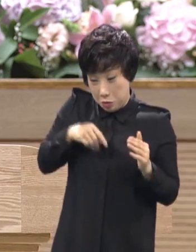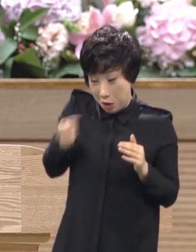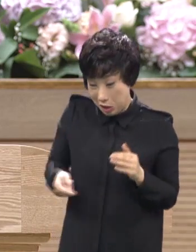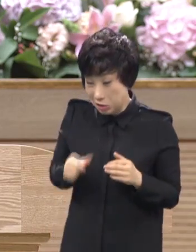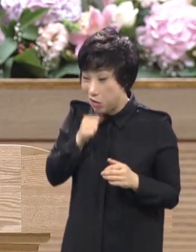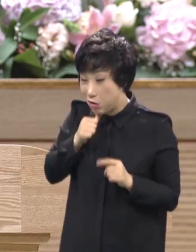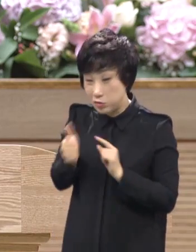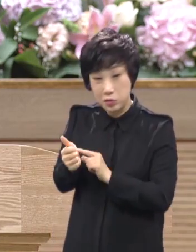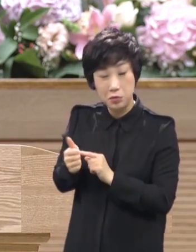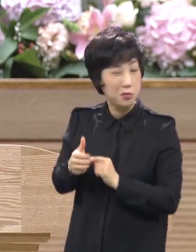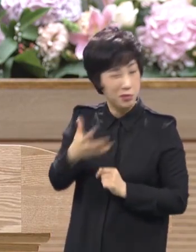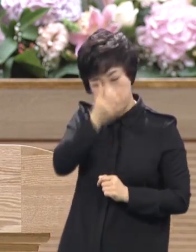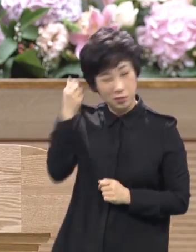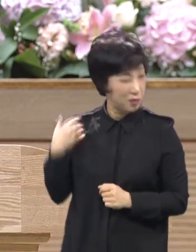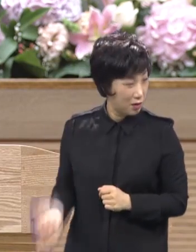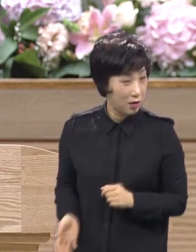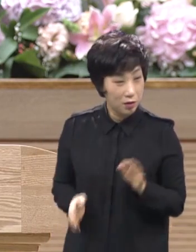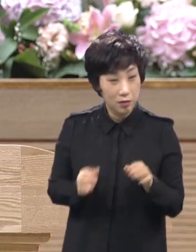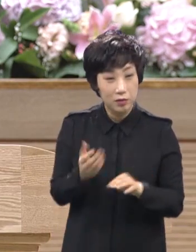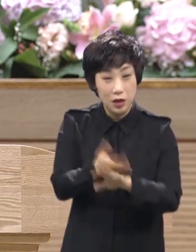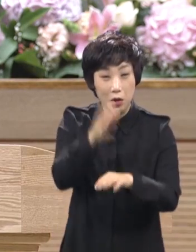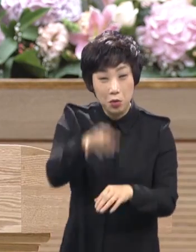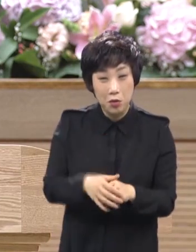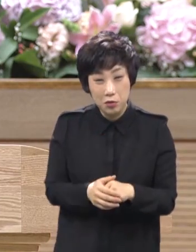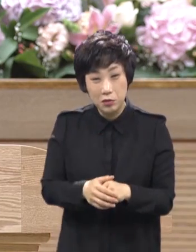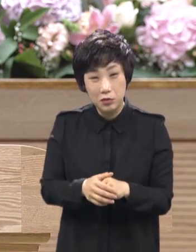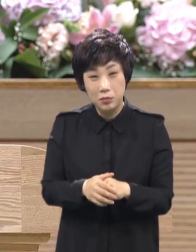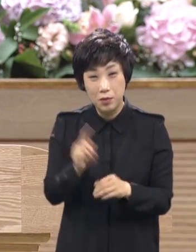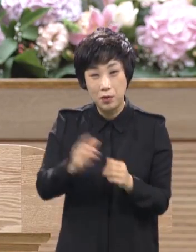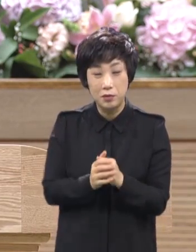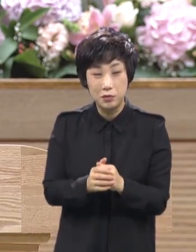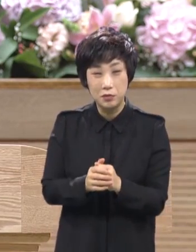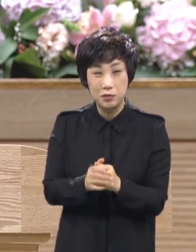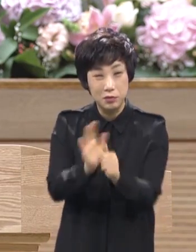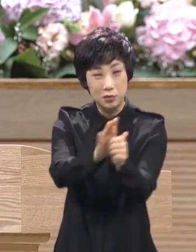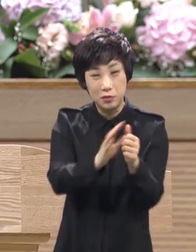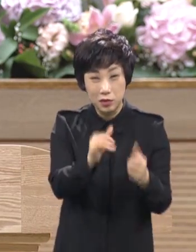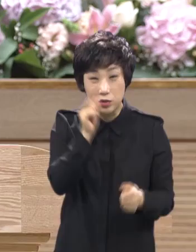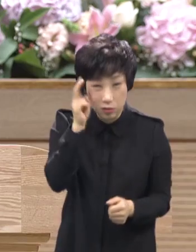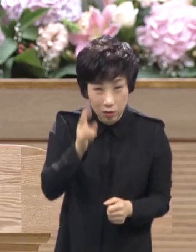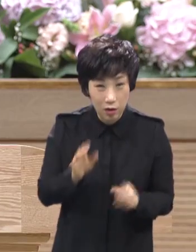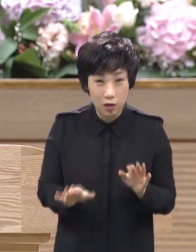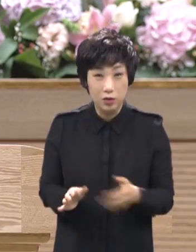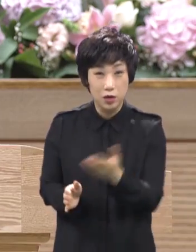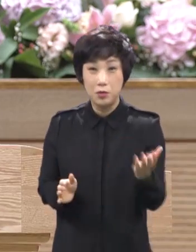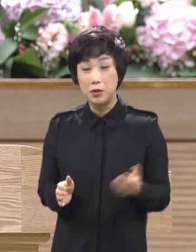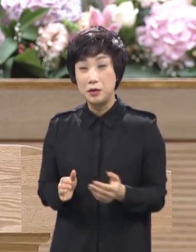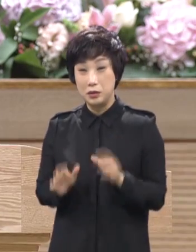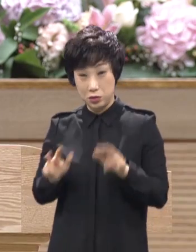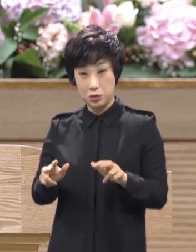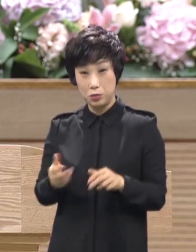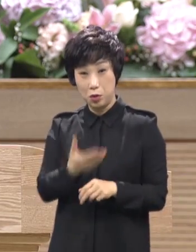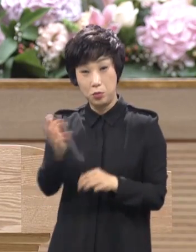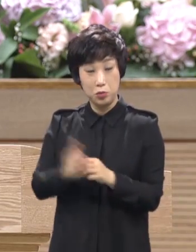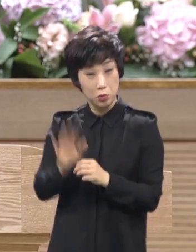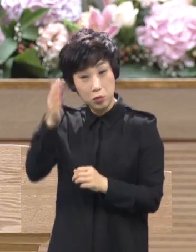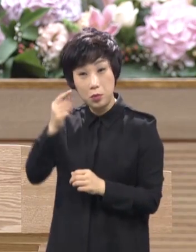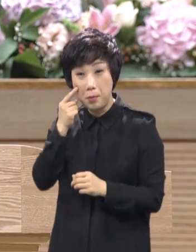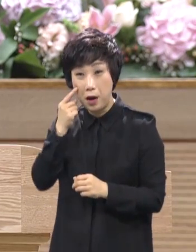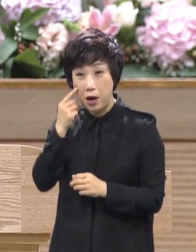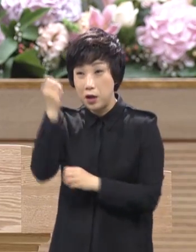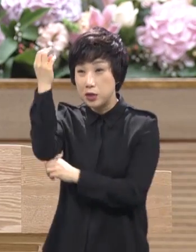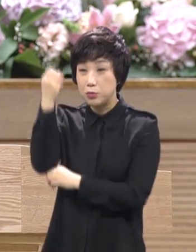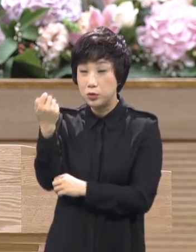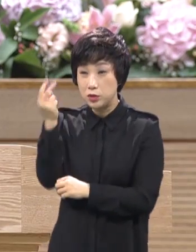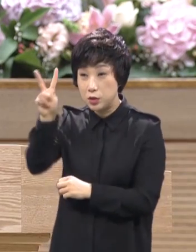거지는 내비를 두고 다른 데가 생생 내주에서 오늘날도 보세요. 어디 신문에 이런 사람 도울 사람 없으니까 뭐 막